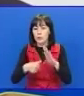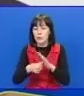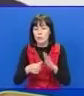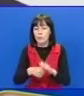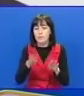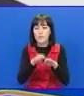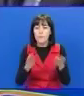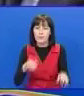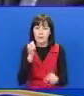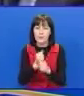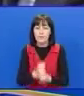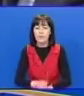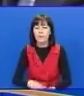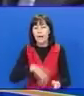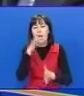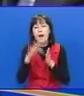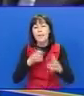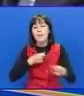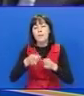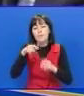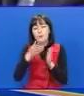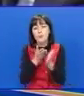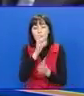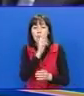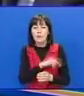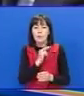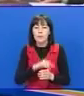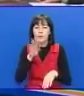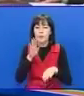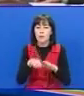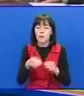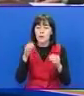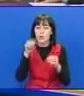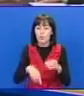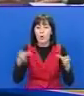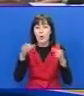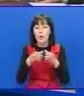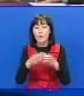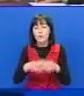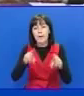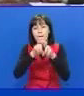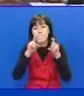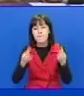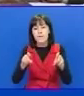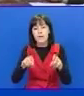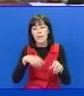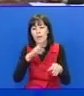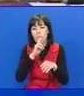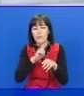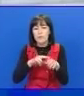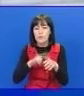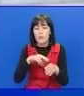толмағандар тарапынан жасалған. Қала басшысы бұл бағыттағы жұмысты жақсарту үшін құзырлы орындарға мектеп инспекторларын көбейту жөнінде